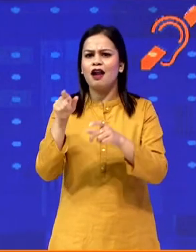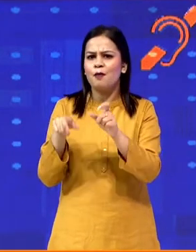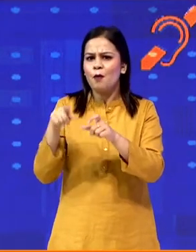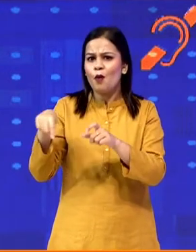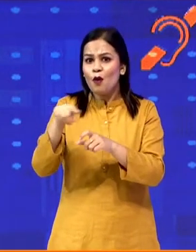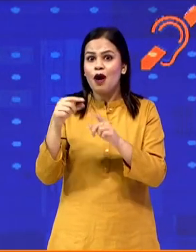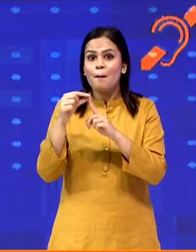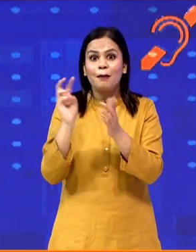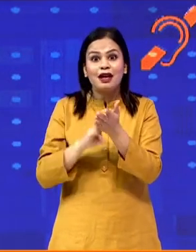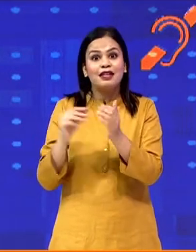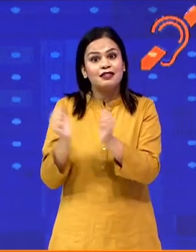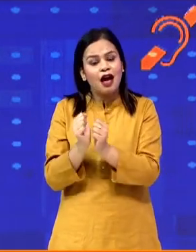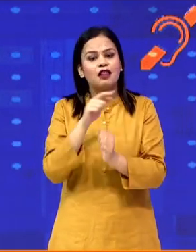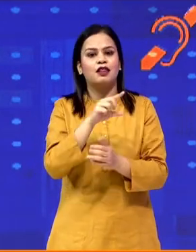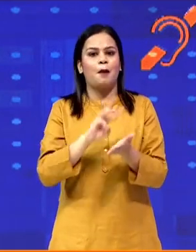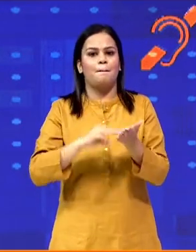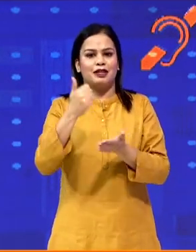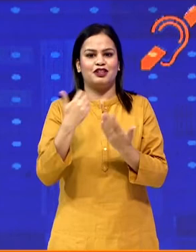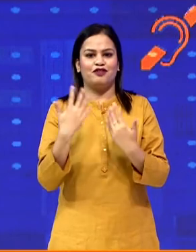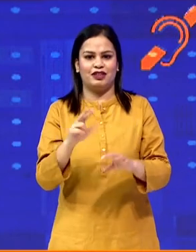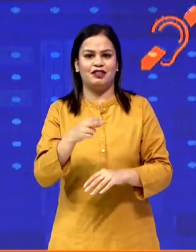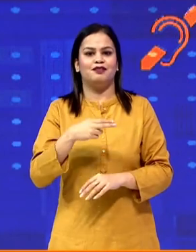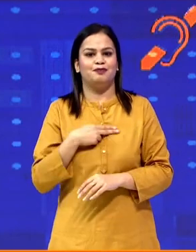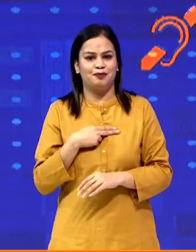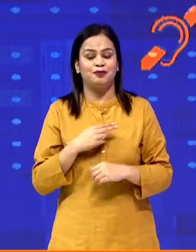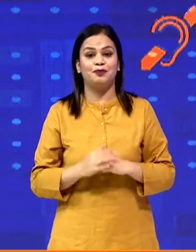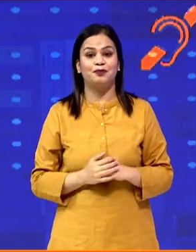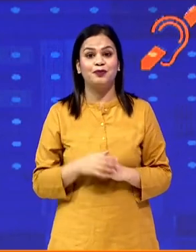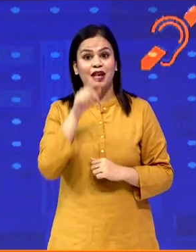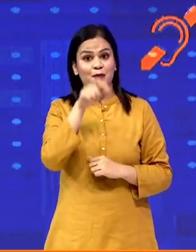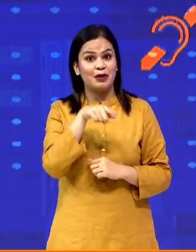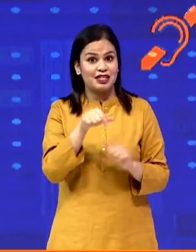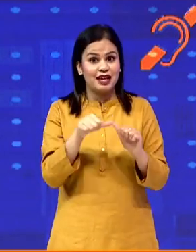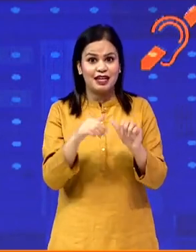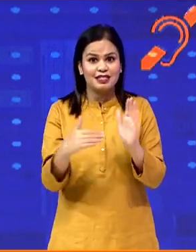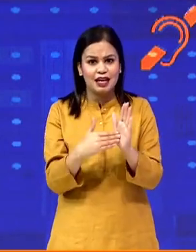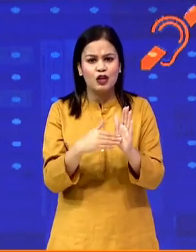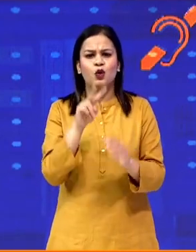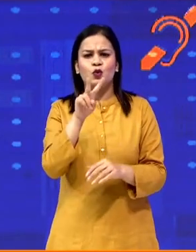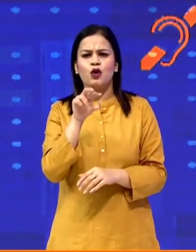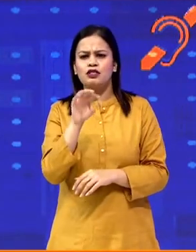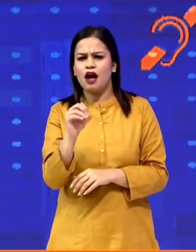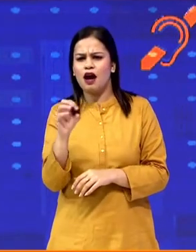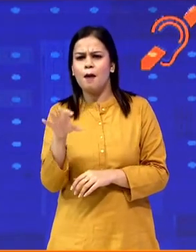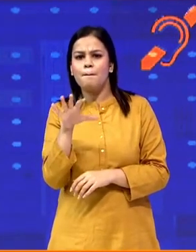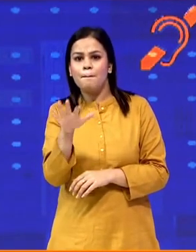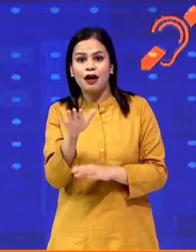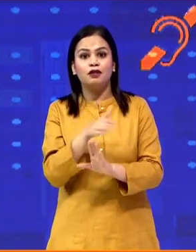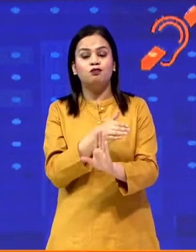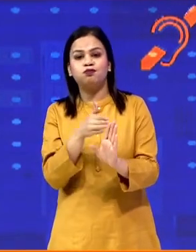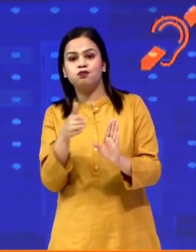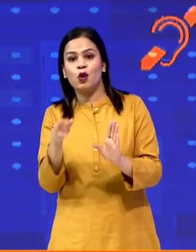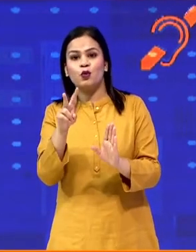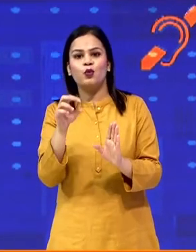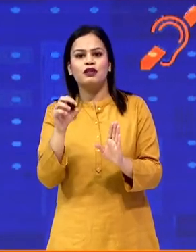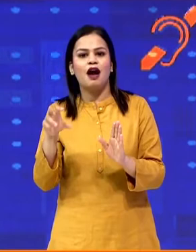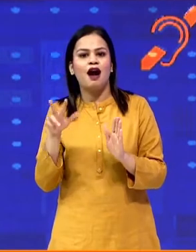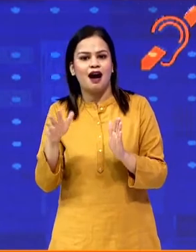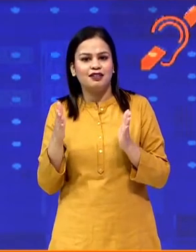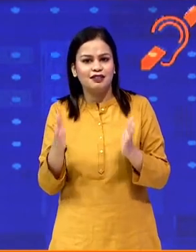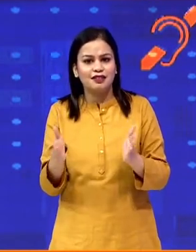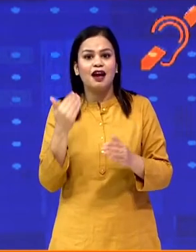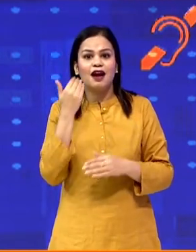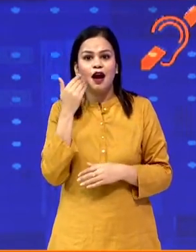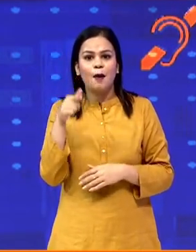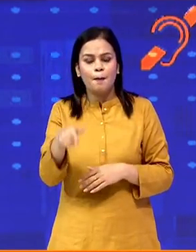बनाया गया गुलाम नबी आजाद 2005 से 2008 के दौरान जम्मू कश्मीर